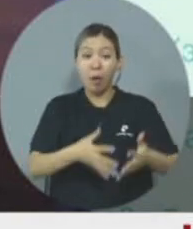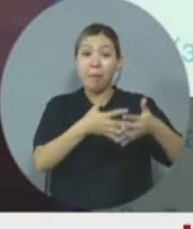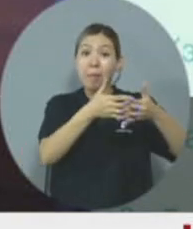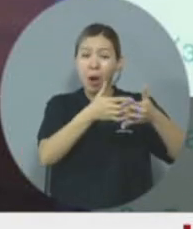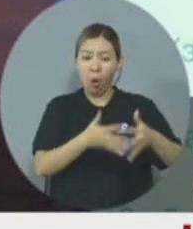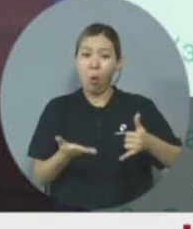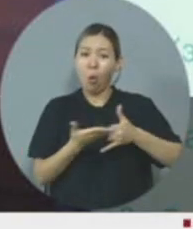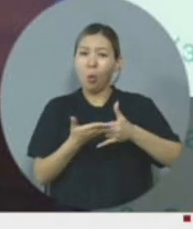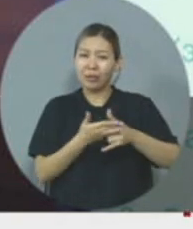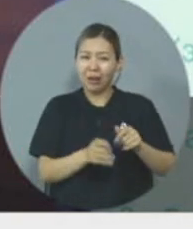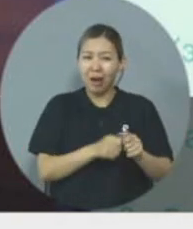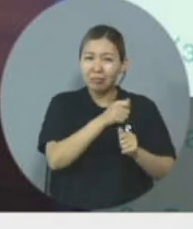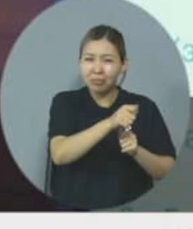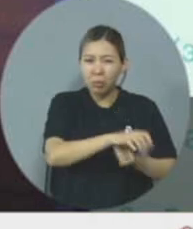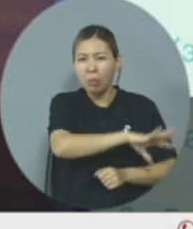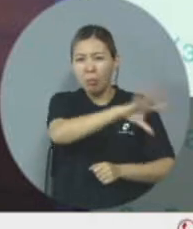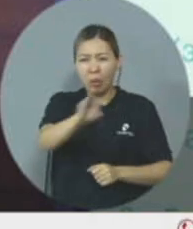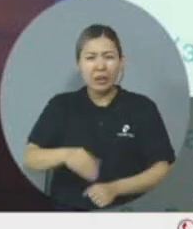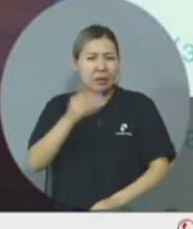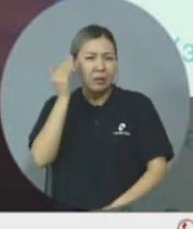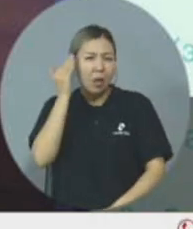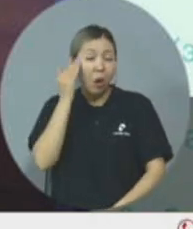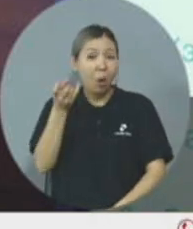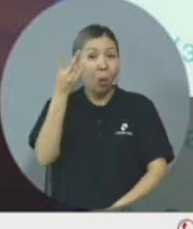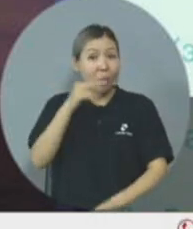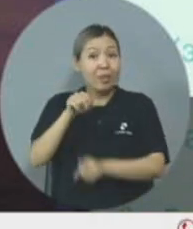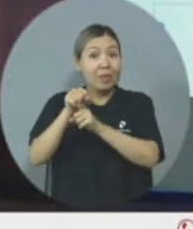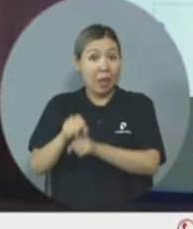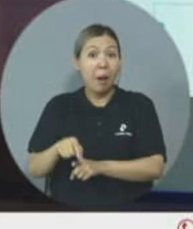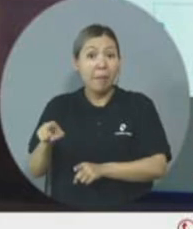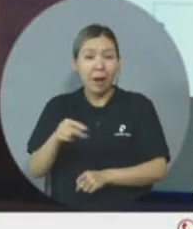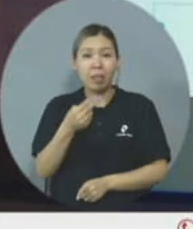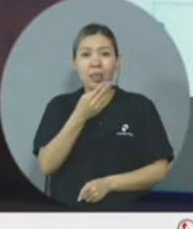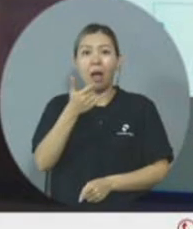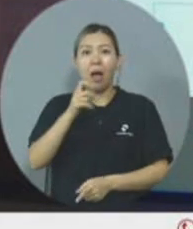эхлээд бүх зээлд учирдаг хүндрэл дарамтыг даатгалаар шийдэх,